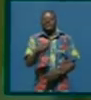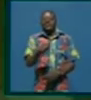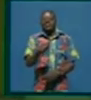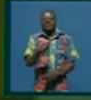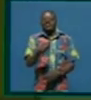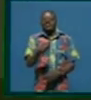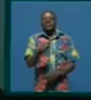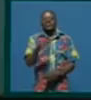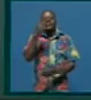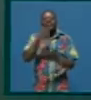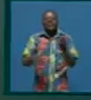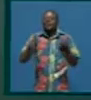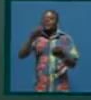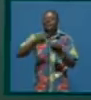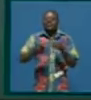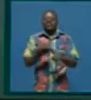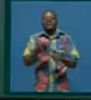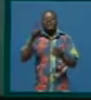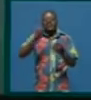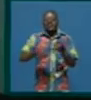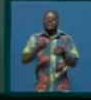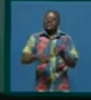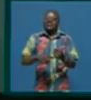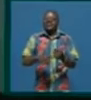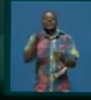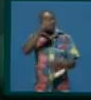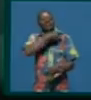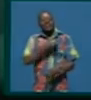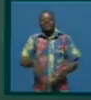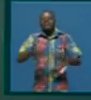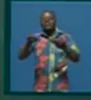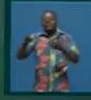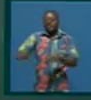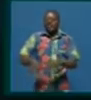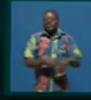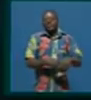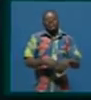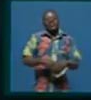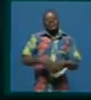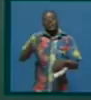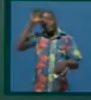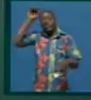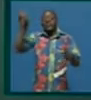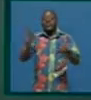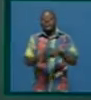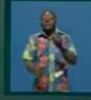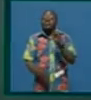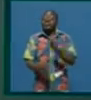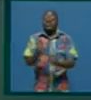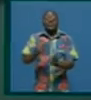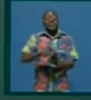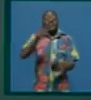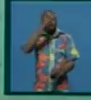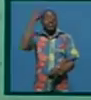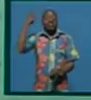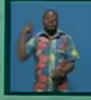Et quel genre d'ami? Ce dernier, par intérêt, veut donner sa fille en mariage au fils du patron de la plus grande entreprise des travaux publics du